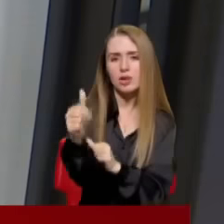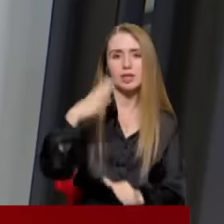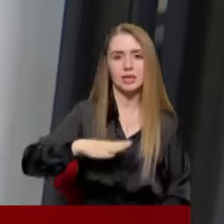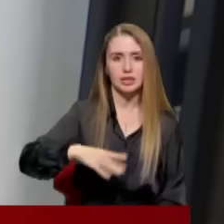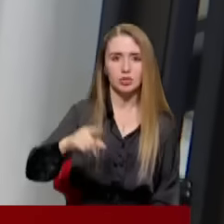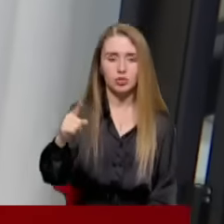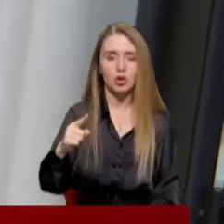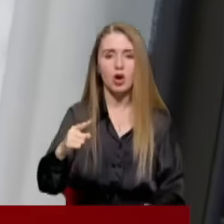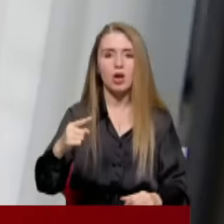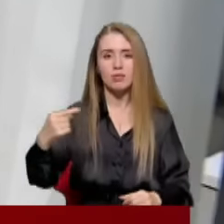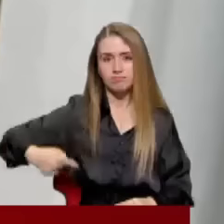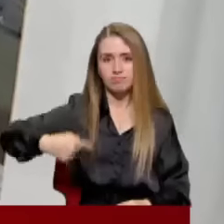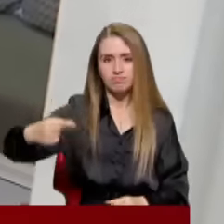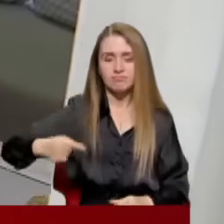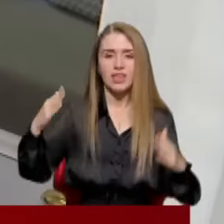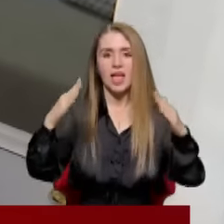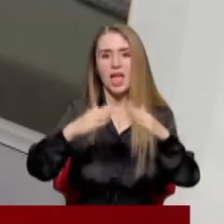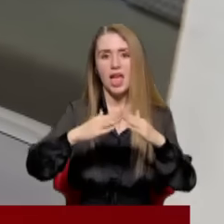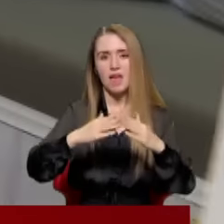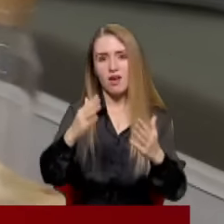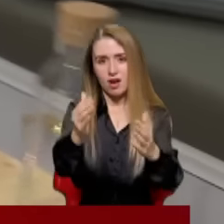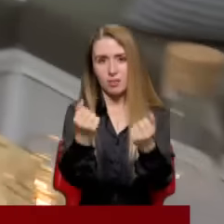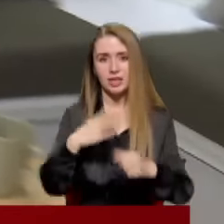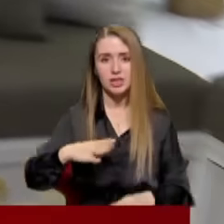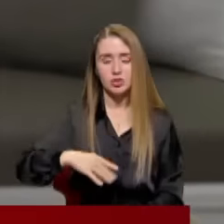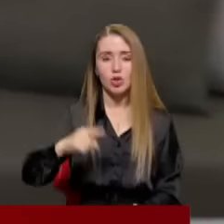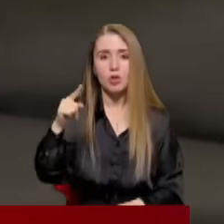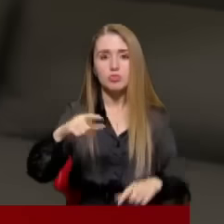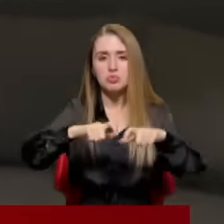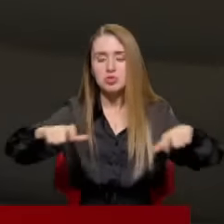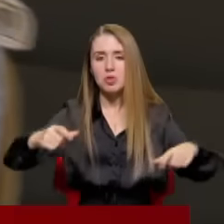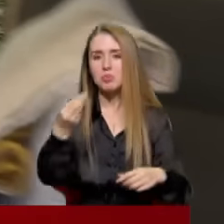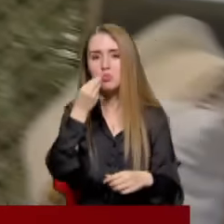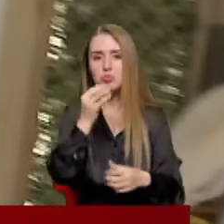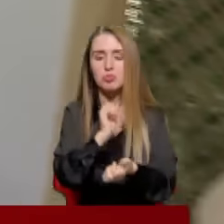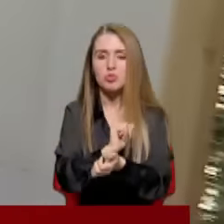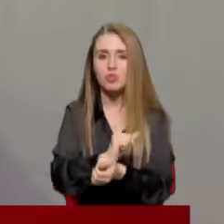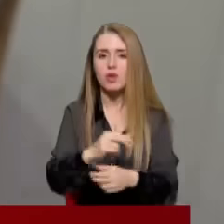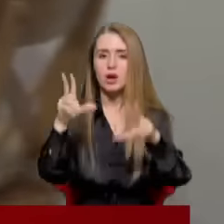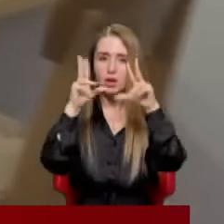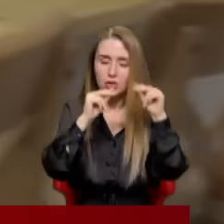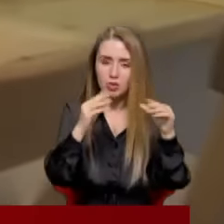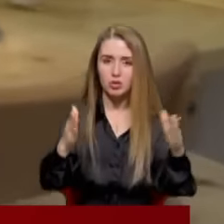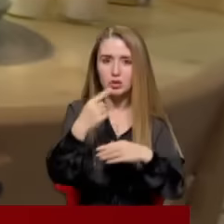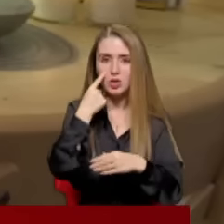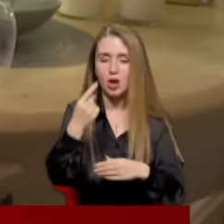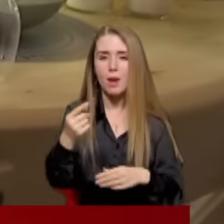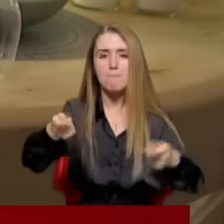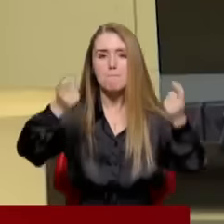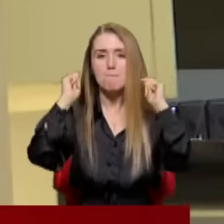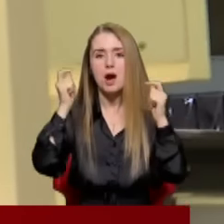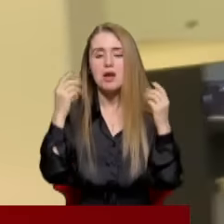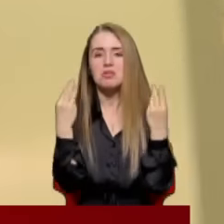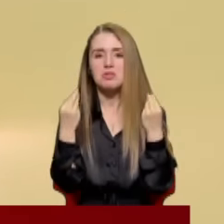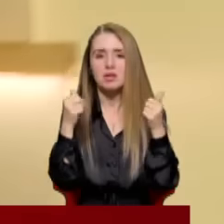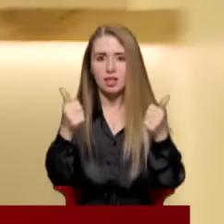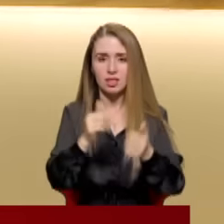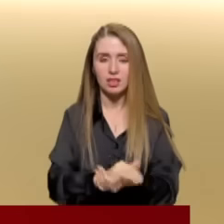ihtiyacı tekerlekli minik evlere talebi de arttırdı. Salonu, mutfağı, yatak odası, banyosuyla ev konforunda